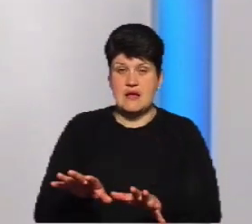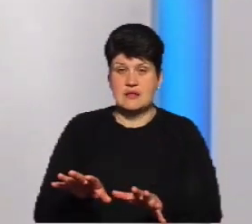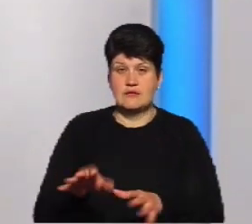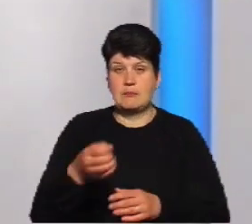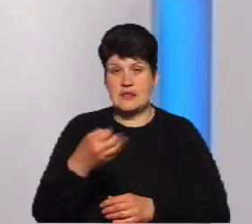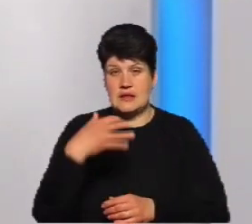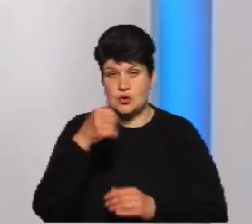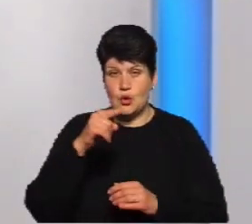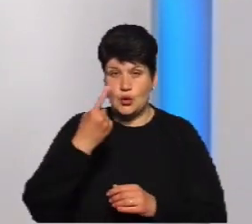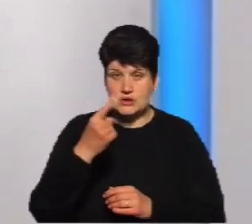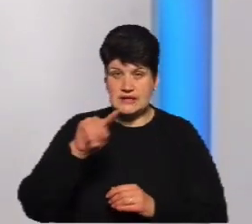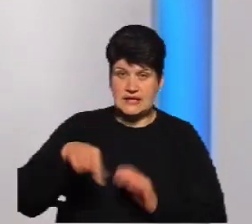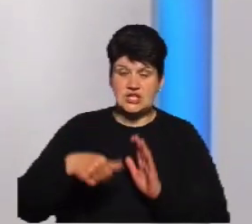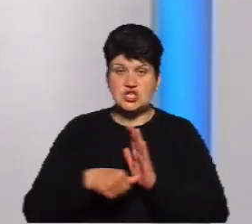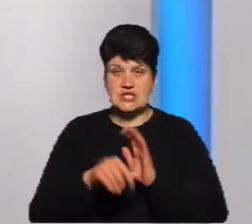1,6 мільйона